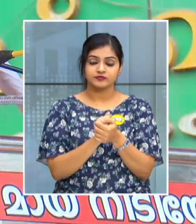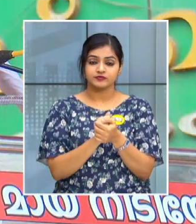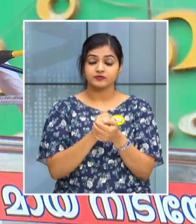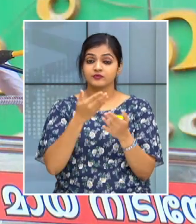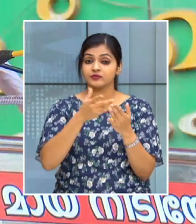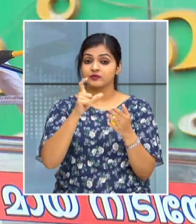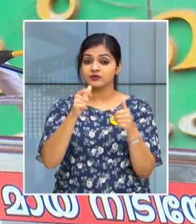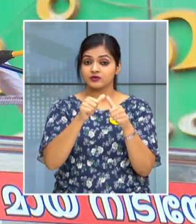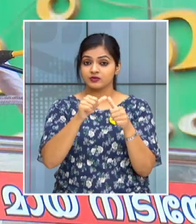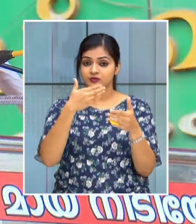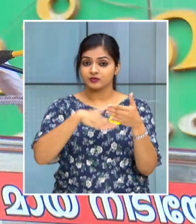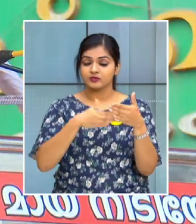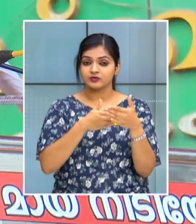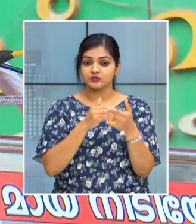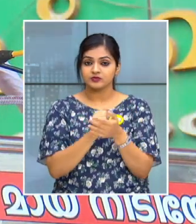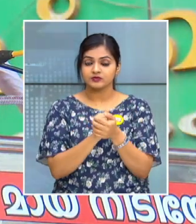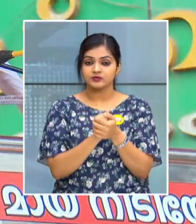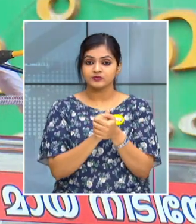അതിനകത്ത്